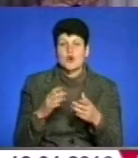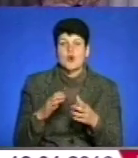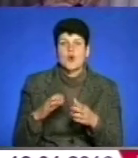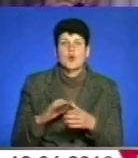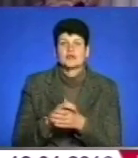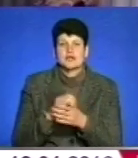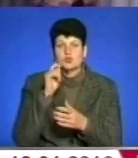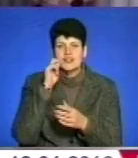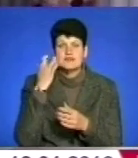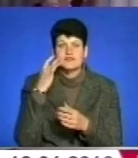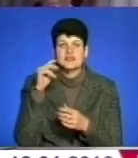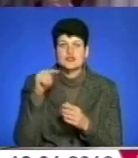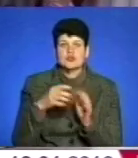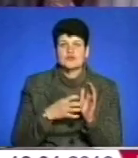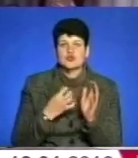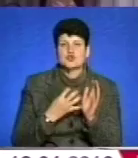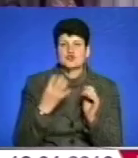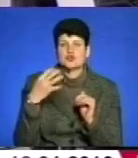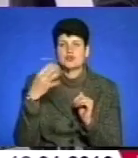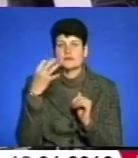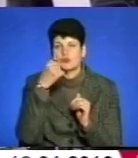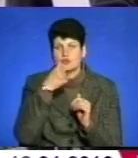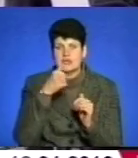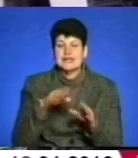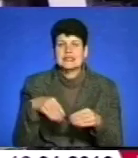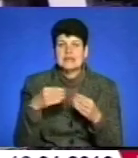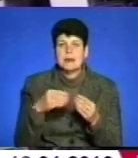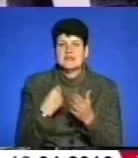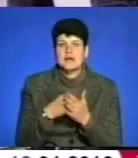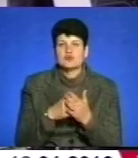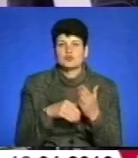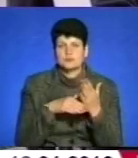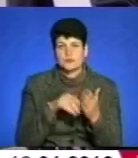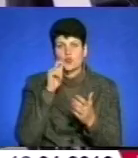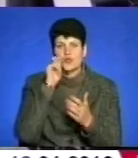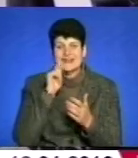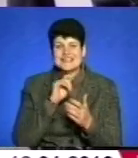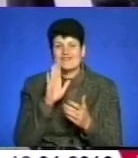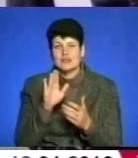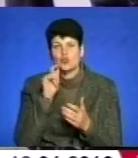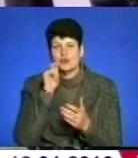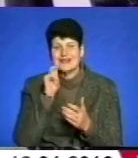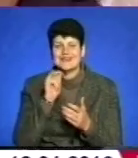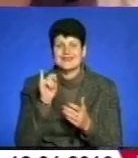Америки ще в 1944 році з метою надання матеріальної допомоги українцям в Україні та